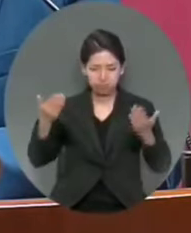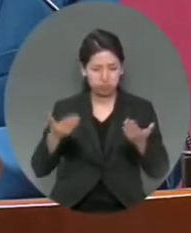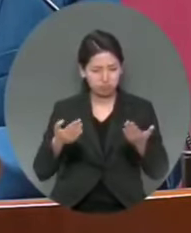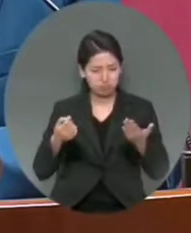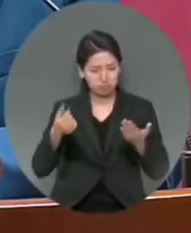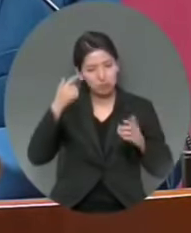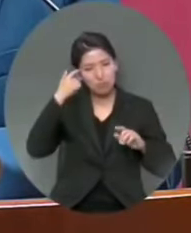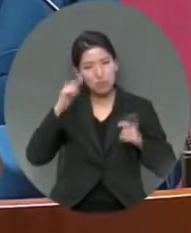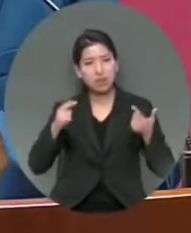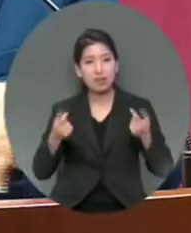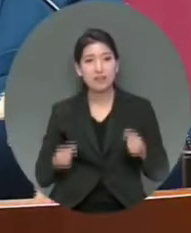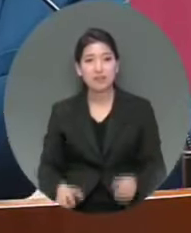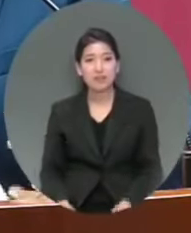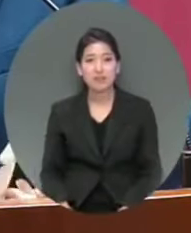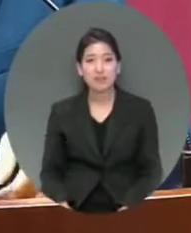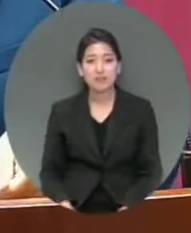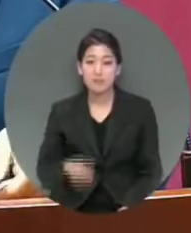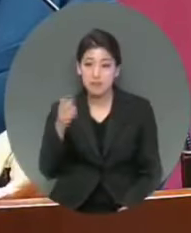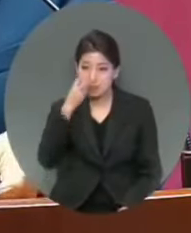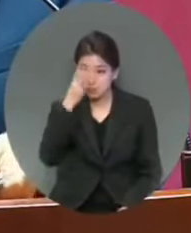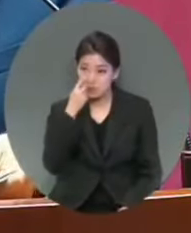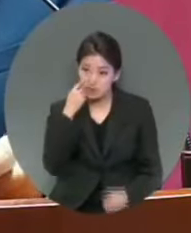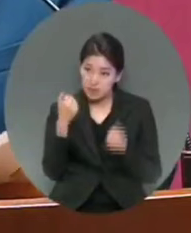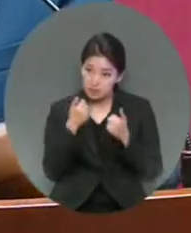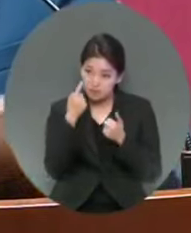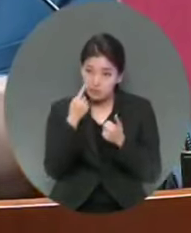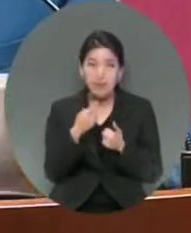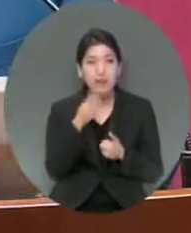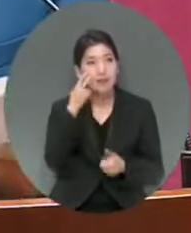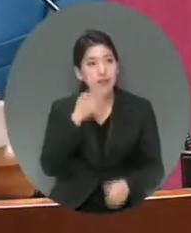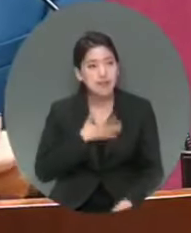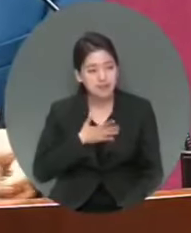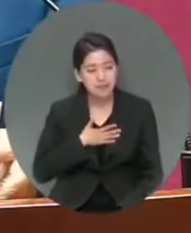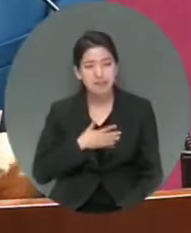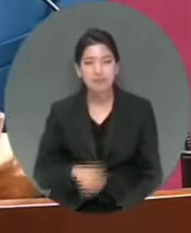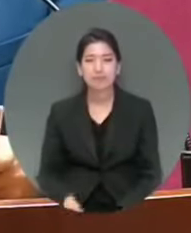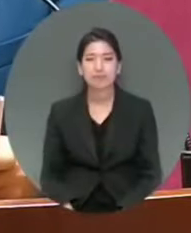좀 있으신 것 같으니까 저희들 다시 논의를 좀 해보시죠. 예, 그러겠습니다. 네, 네. 예.